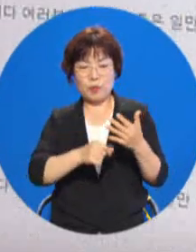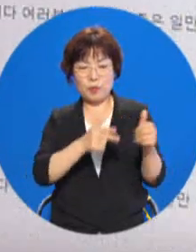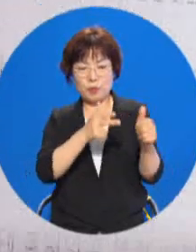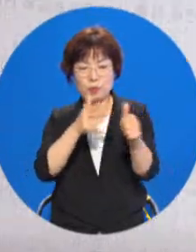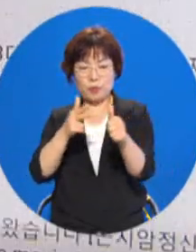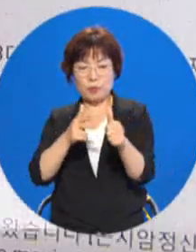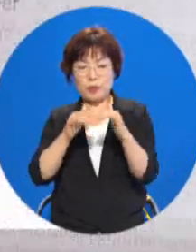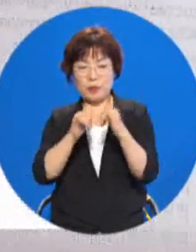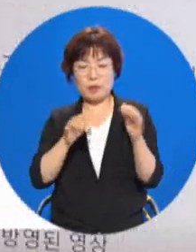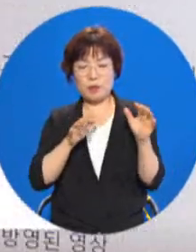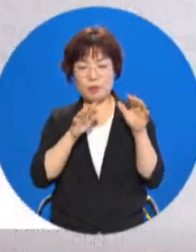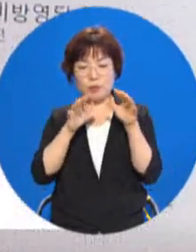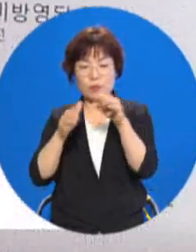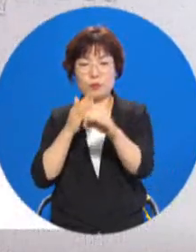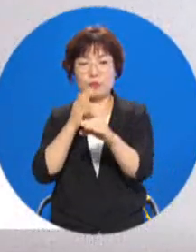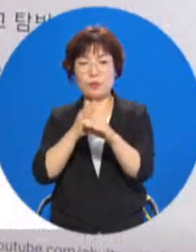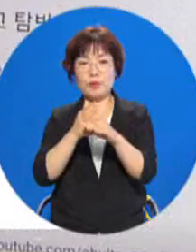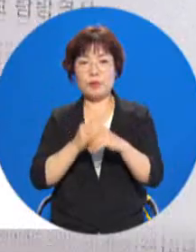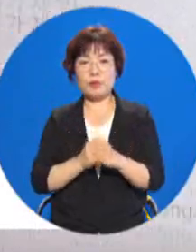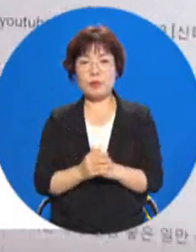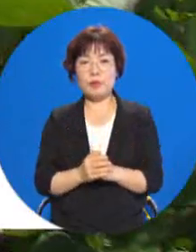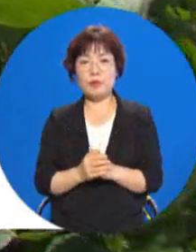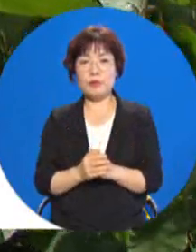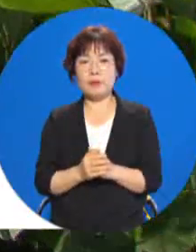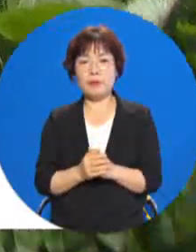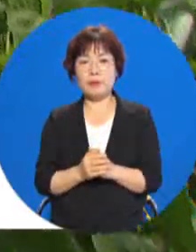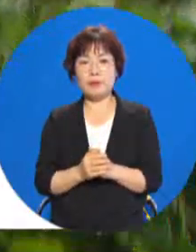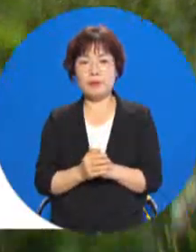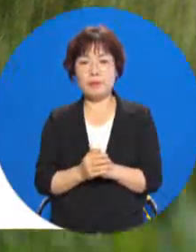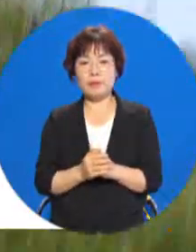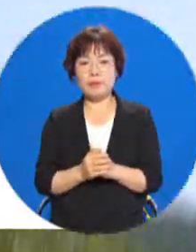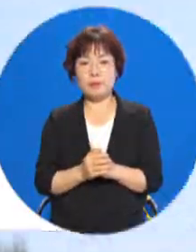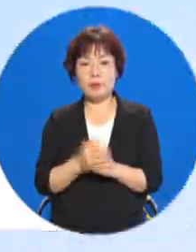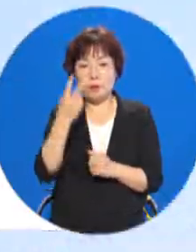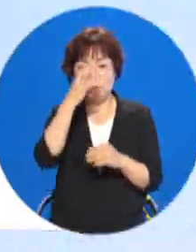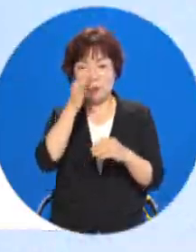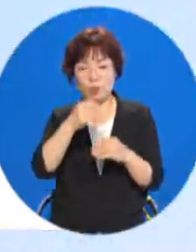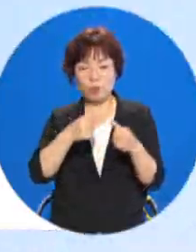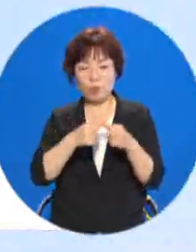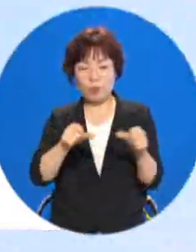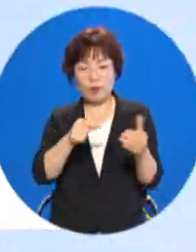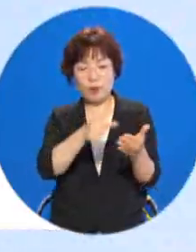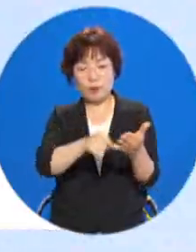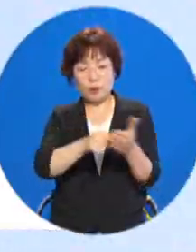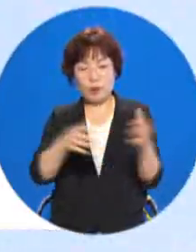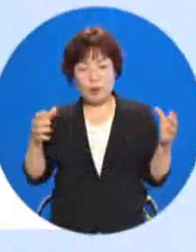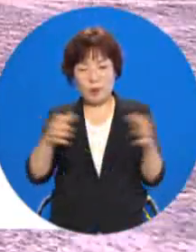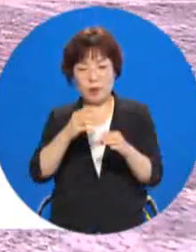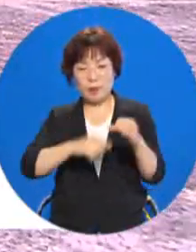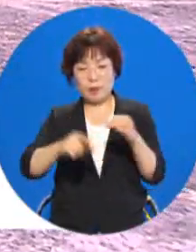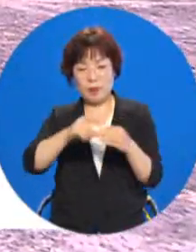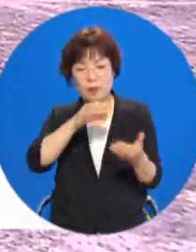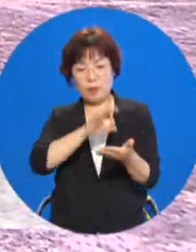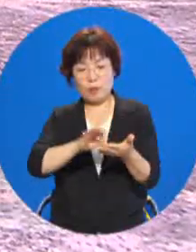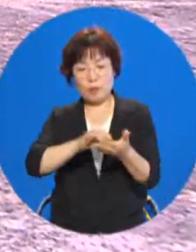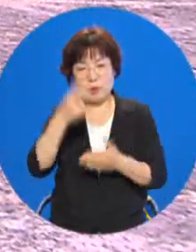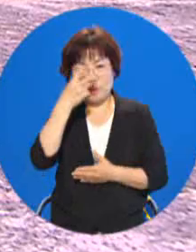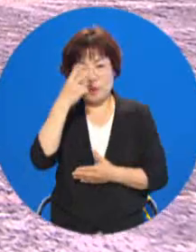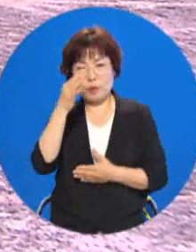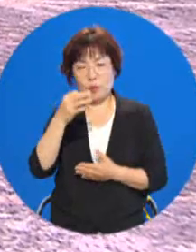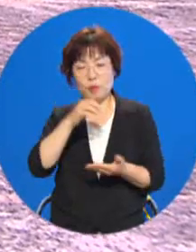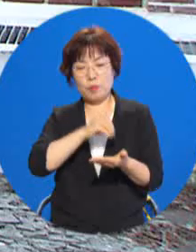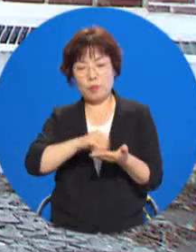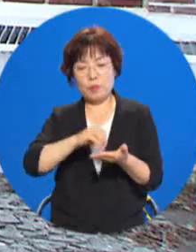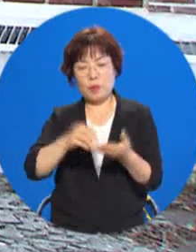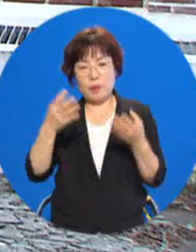방송하려는 사람들로 몸살을 앓고 있습니다. 고정관리비에 기물 파손비를 더하면 매년 관리비로 들어가는